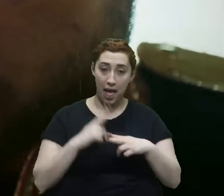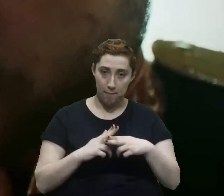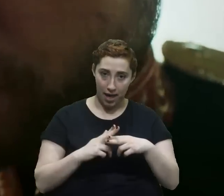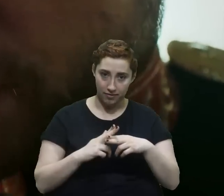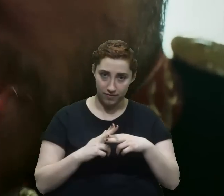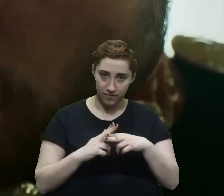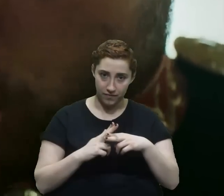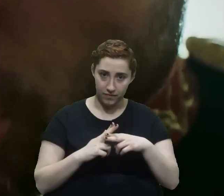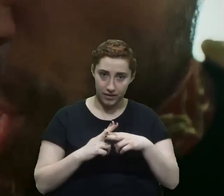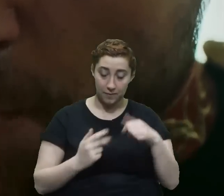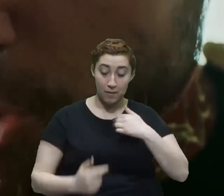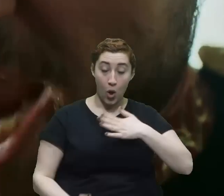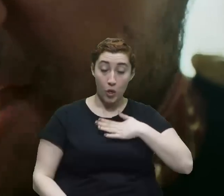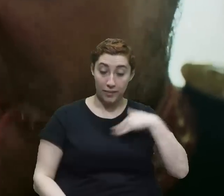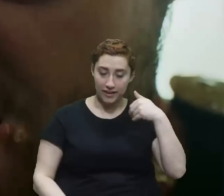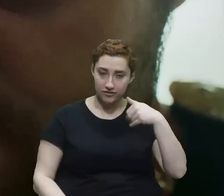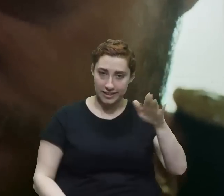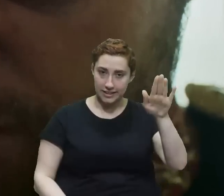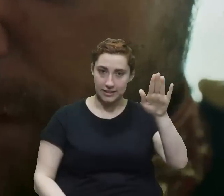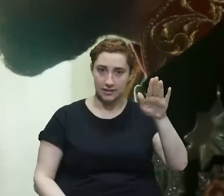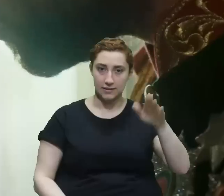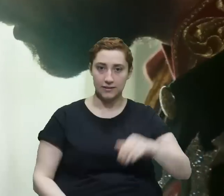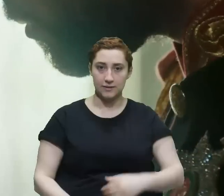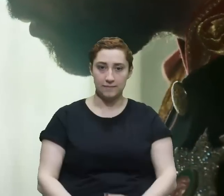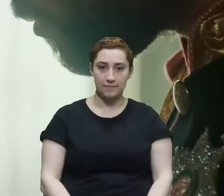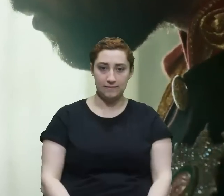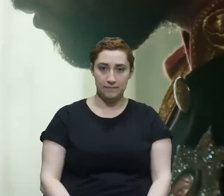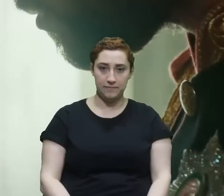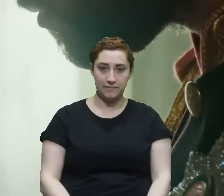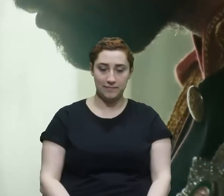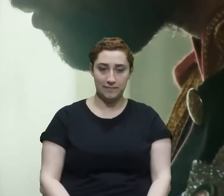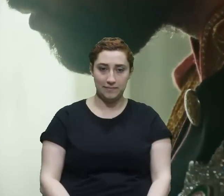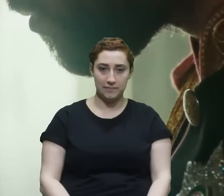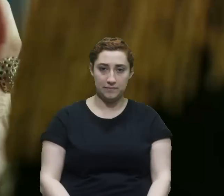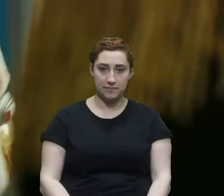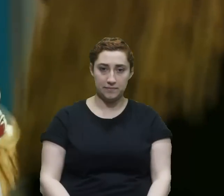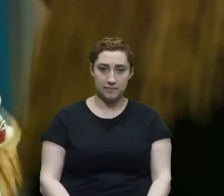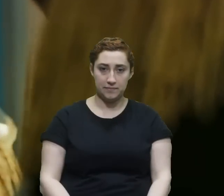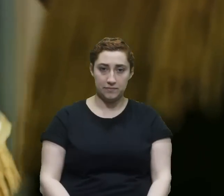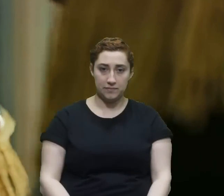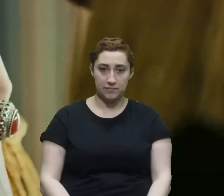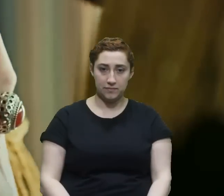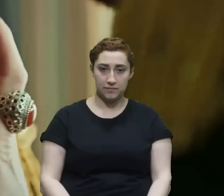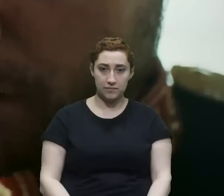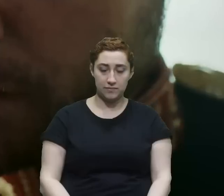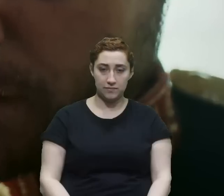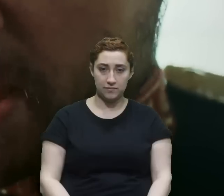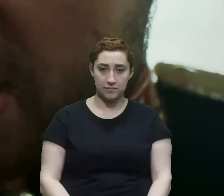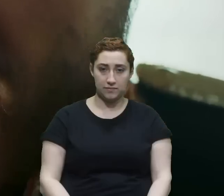Derhal huzurumu terk edin. Pençe gibi tuttuğu eli Rüştü'nün boğazına yakın.